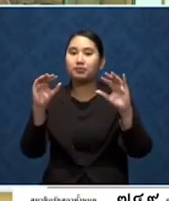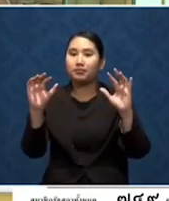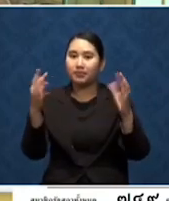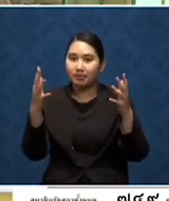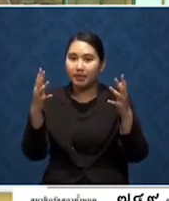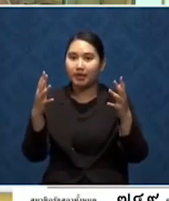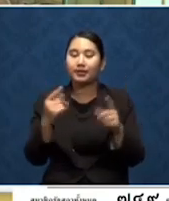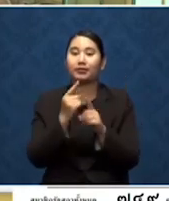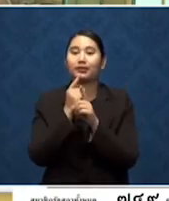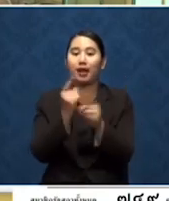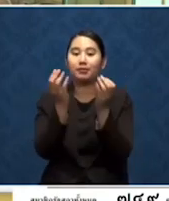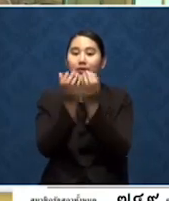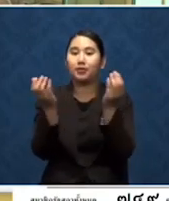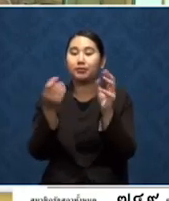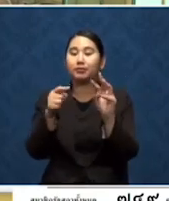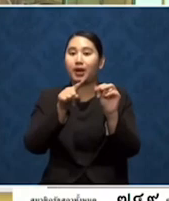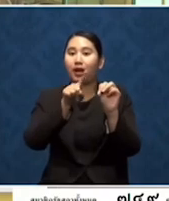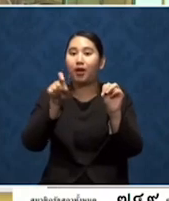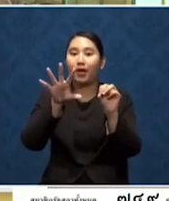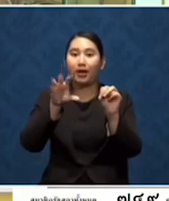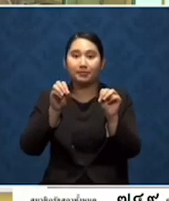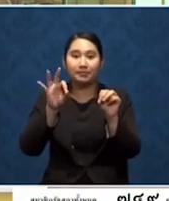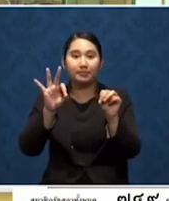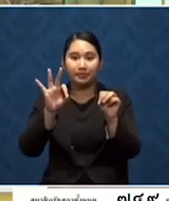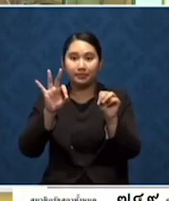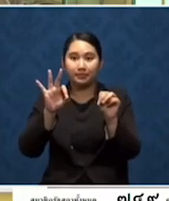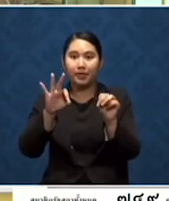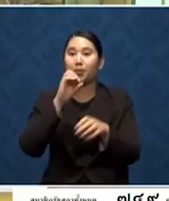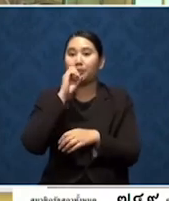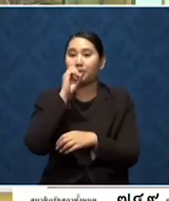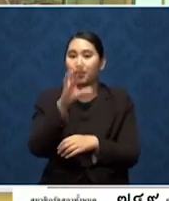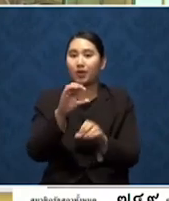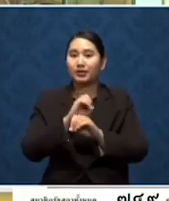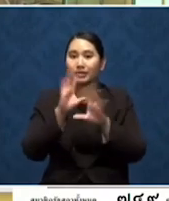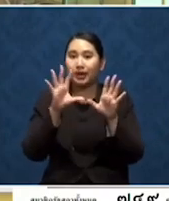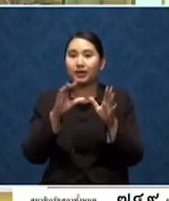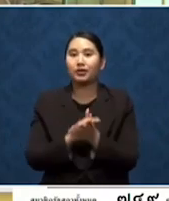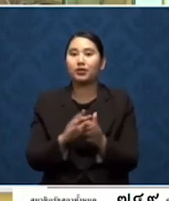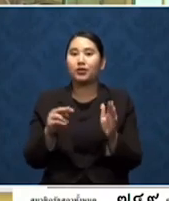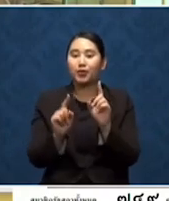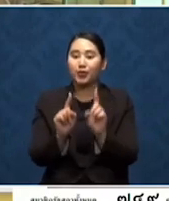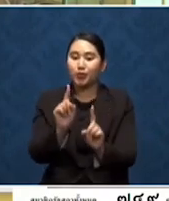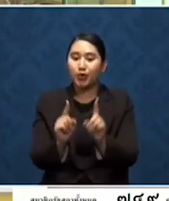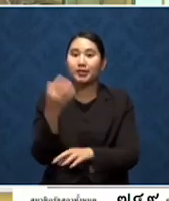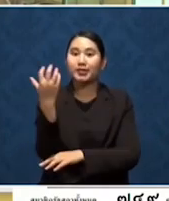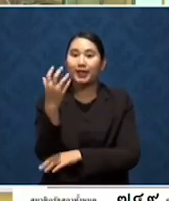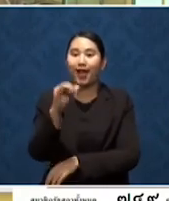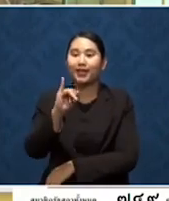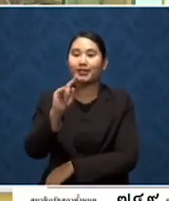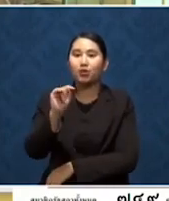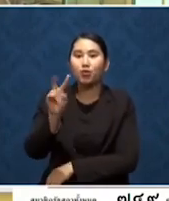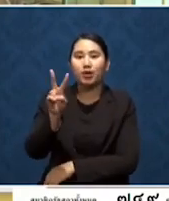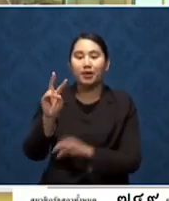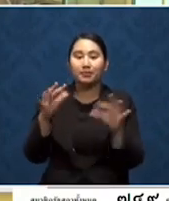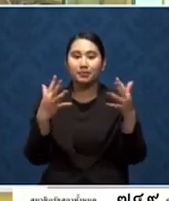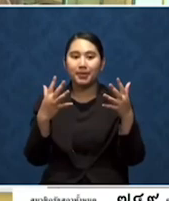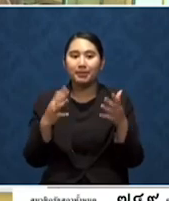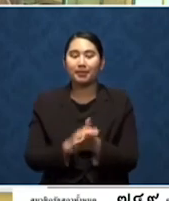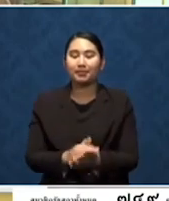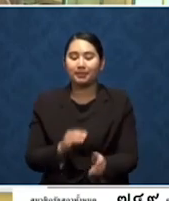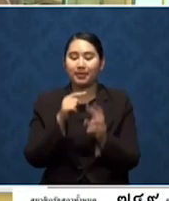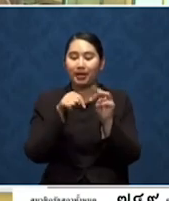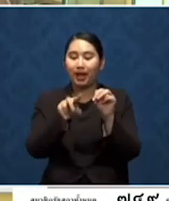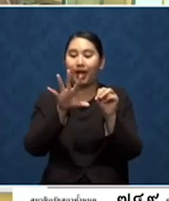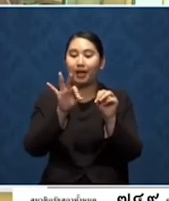รัฐธรรมนูญมาตรา 159ซึ่งกำหนดคุณสมบัติในเรื่องห้ามถือหุ้นสื่อไอทีวีไว้นั่นแหละครับตามมาตรา 98